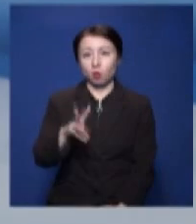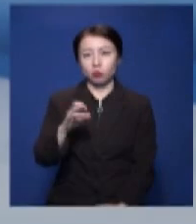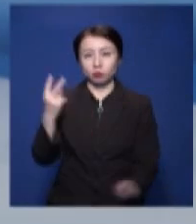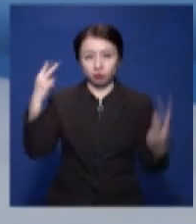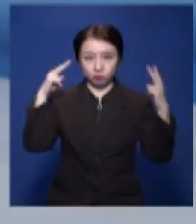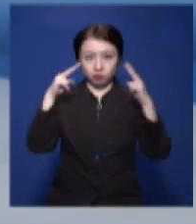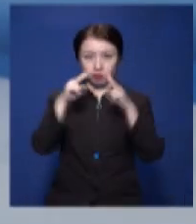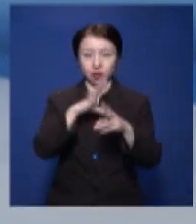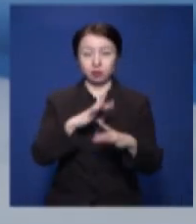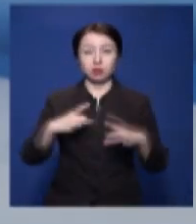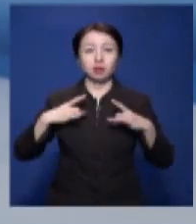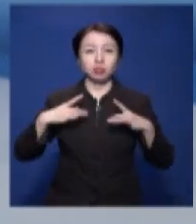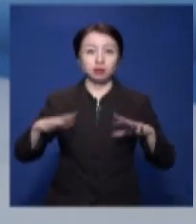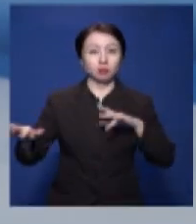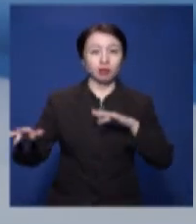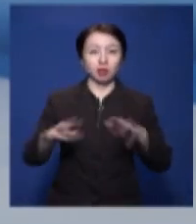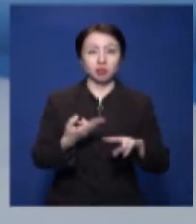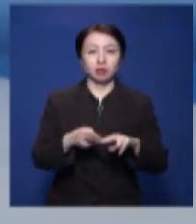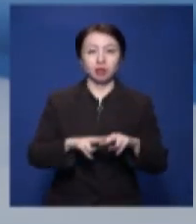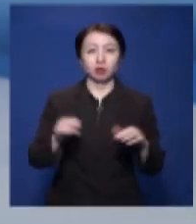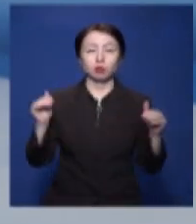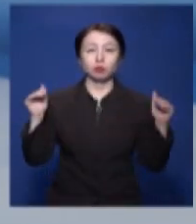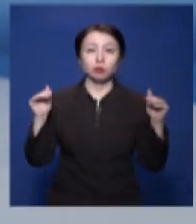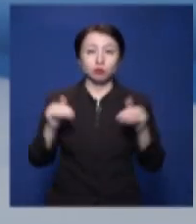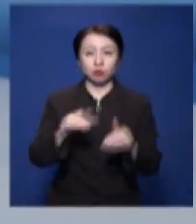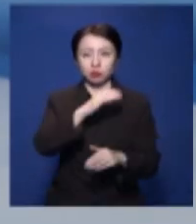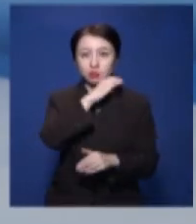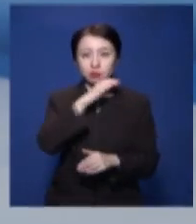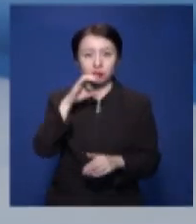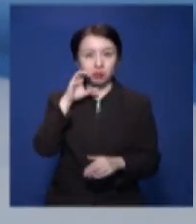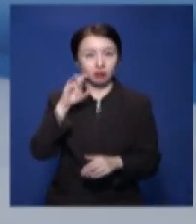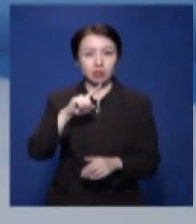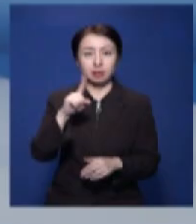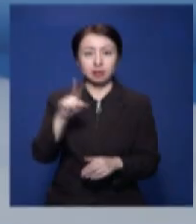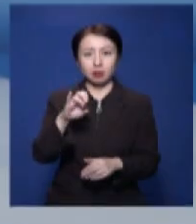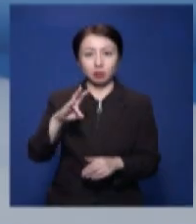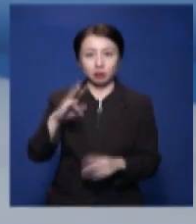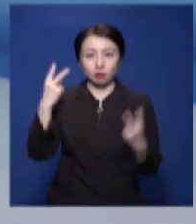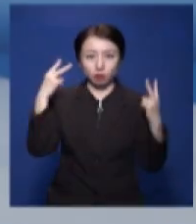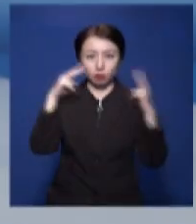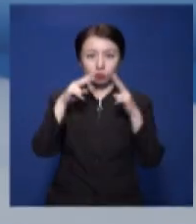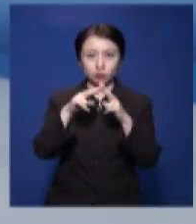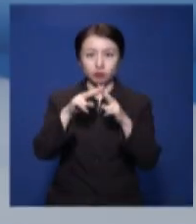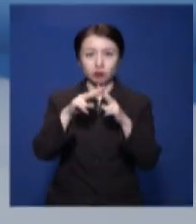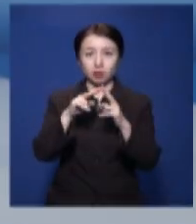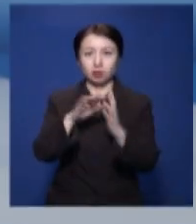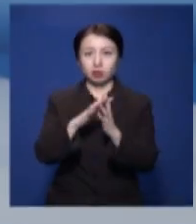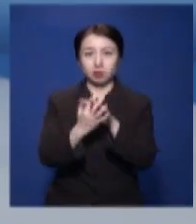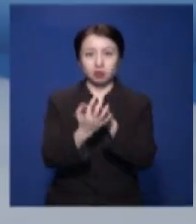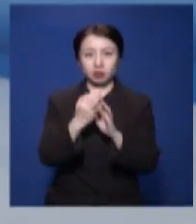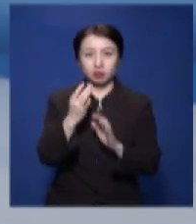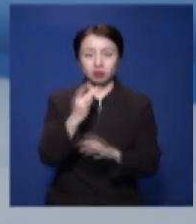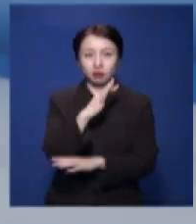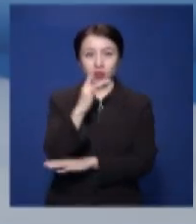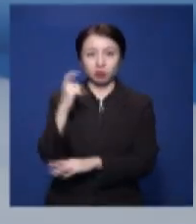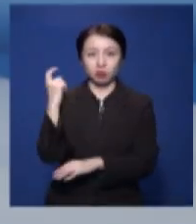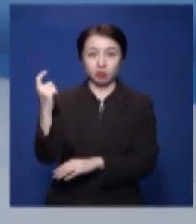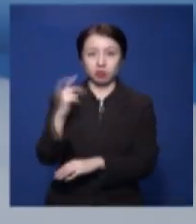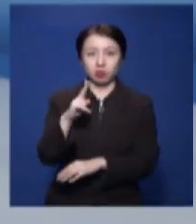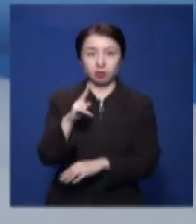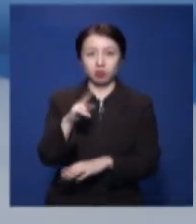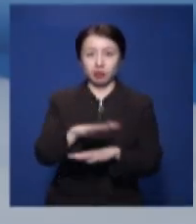В Казыбаев Юниверсити состоялось торжественное мероприятие, на котором студенты Северо-Западного университета сельского лесного